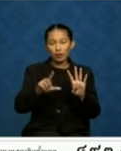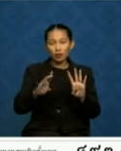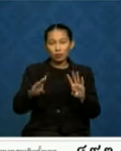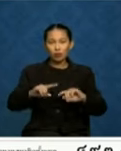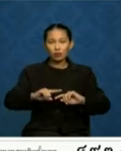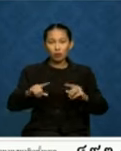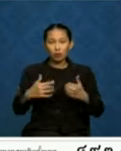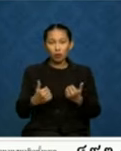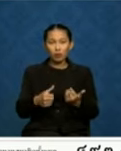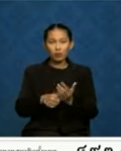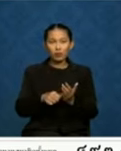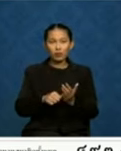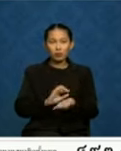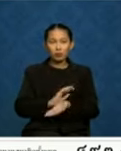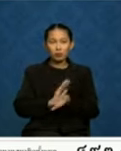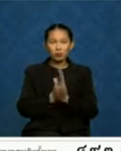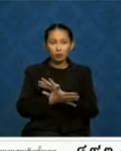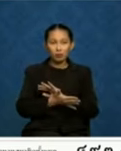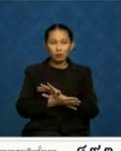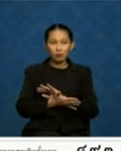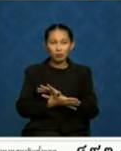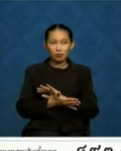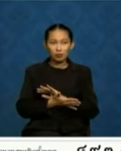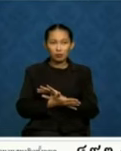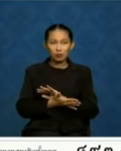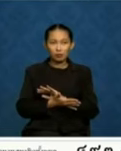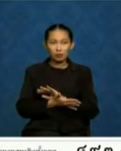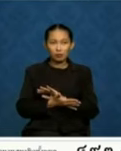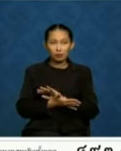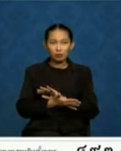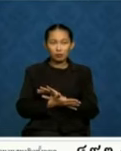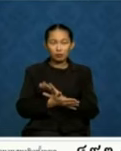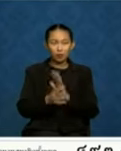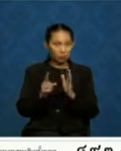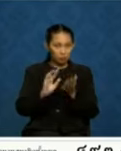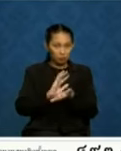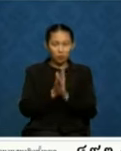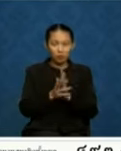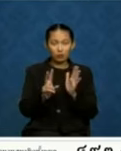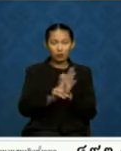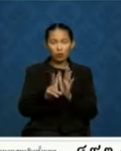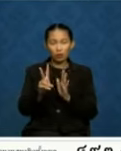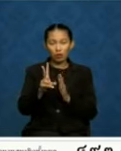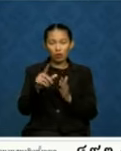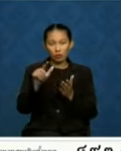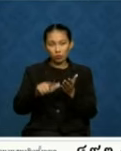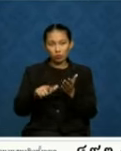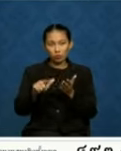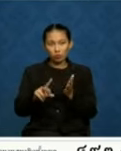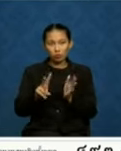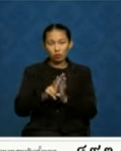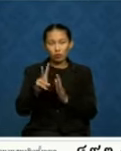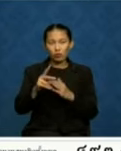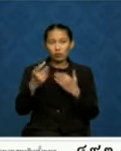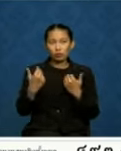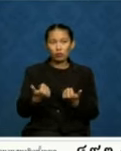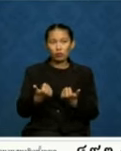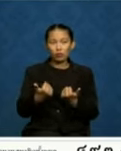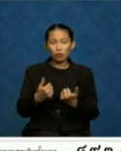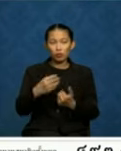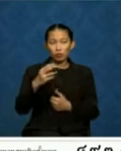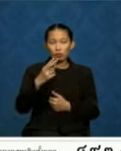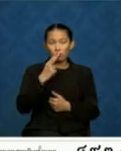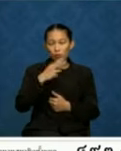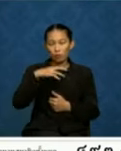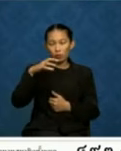พอมีการเปลี่ยนภาษีสัมปทานมิตรนะครับทั้ง2ครั้งนะครับเปลี่ยน2ครั้งลดทั้ง2ครั้งนะครับตอนนี้การยาสู